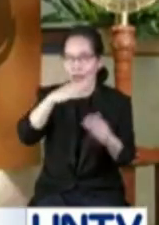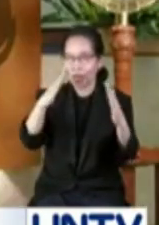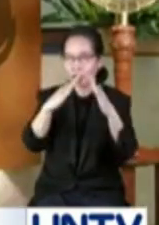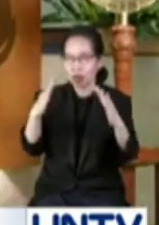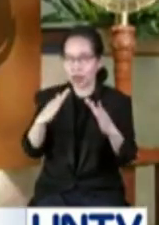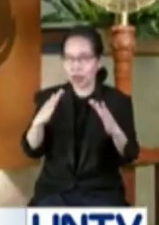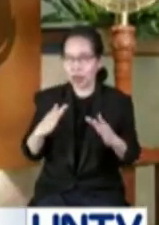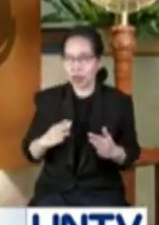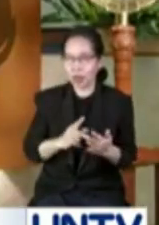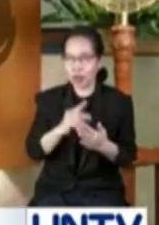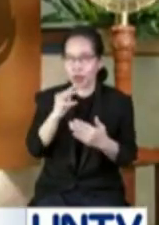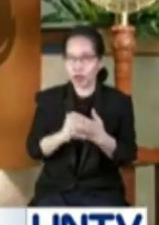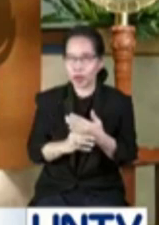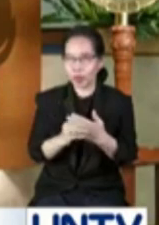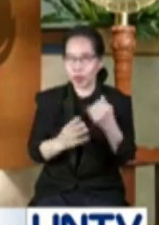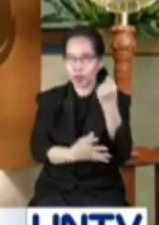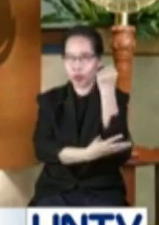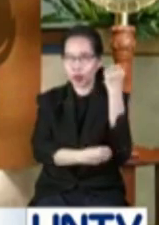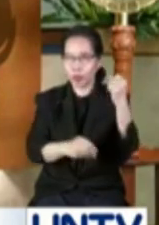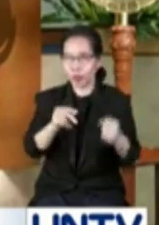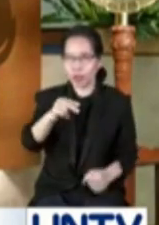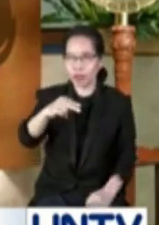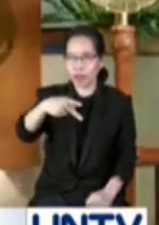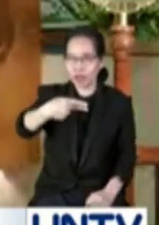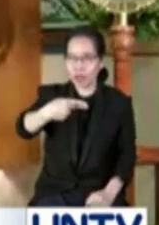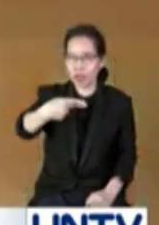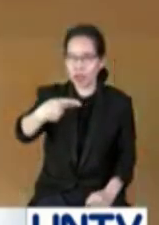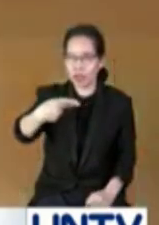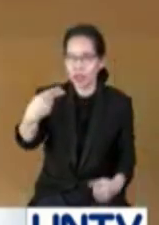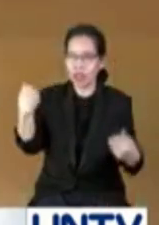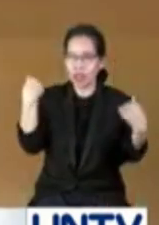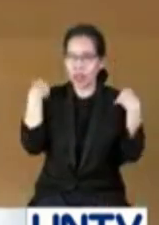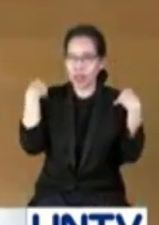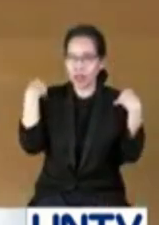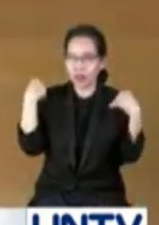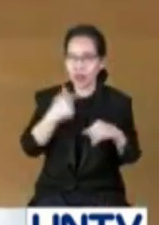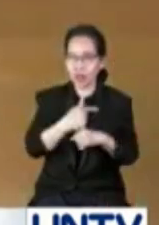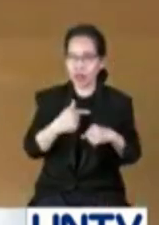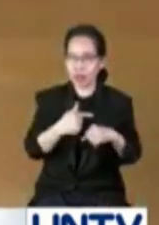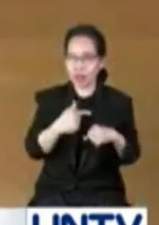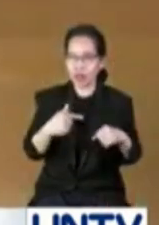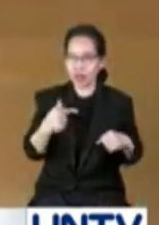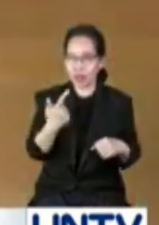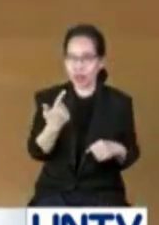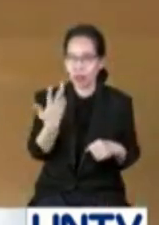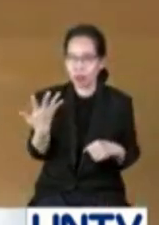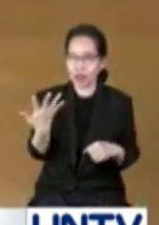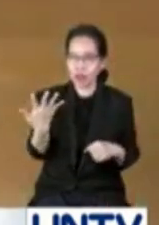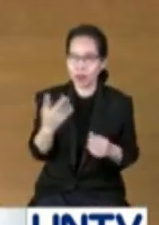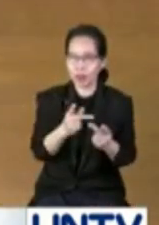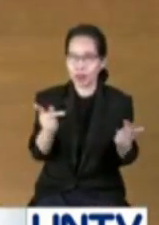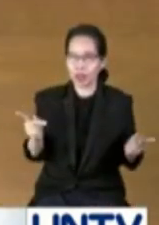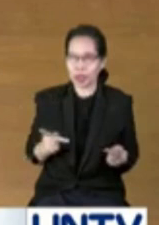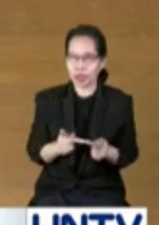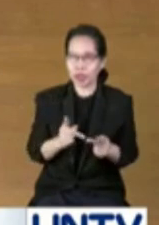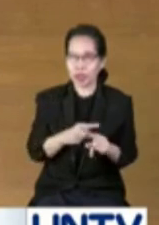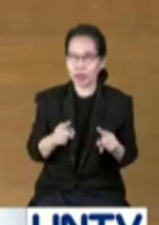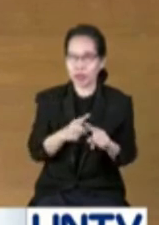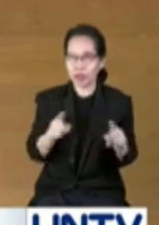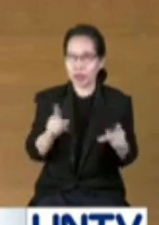o 4PH. Nagkaroon na tayo ng groundbreaking sa 25 lugar sa iba't ibang bahagi ng